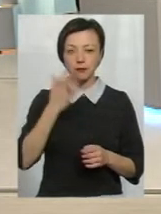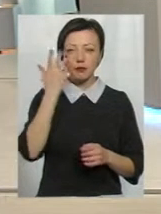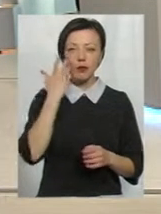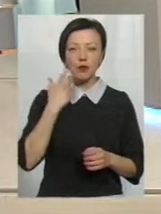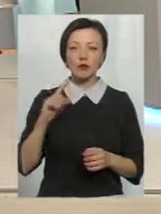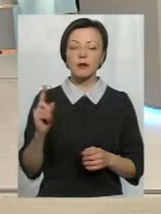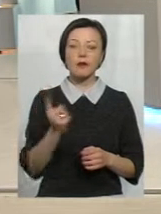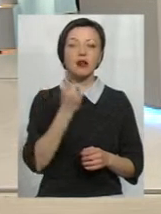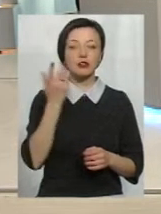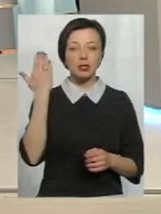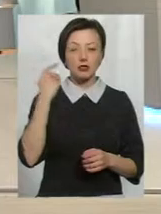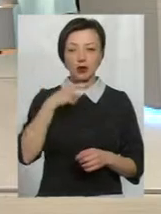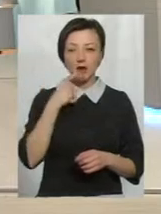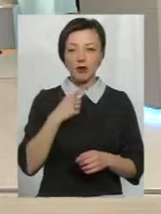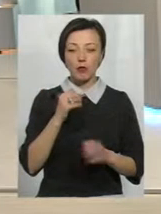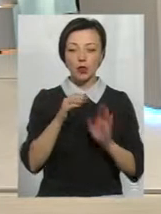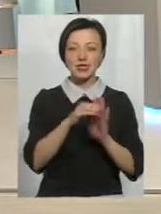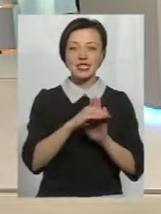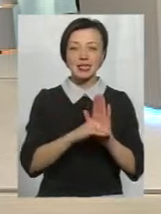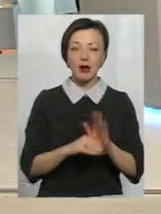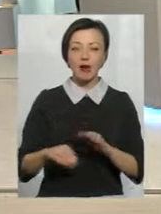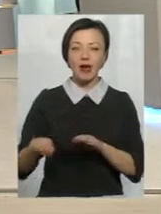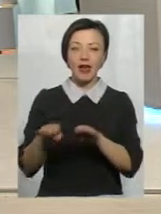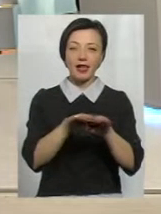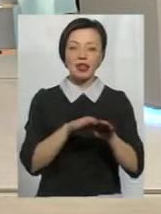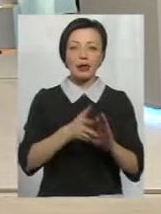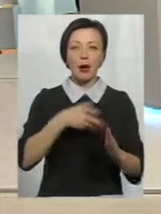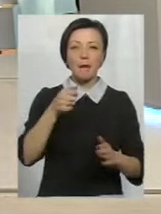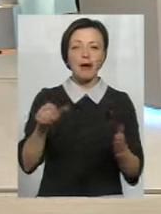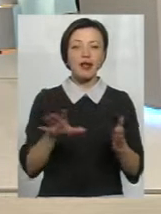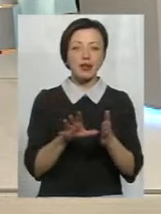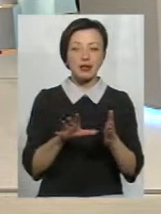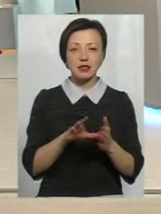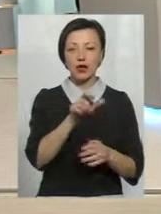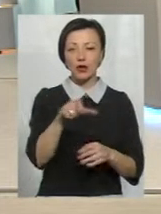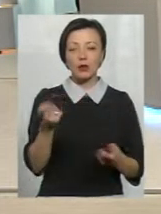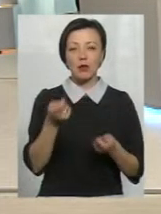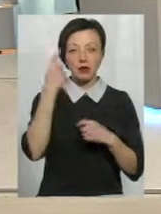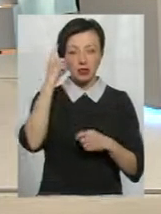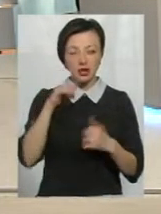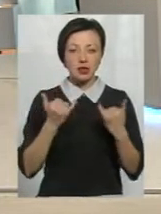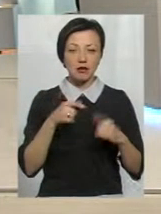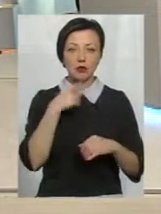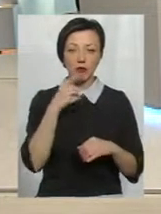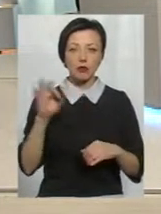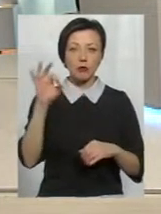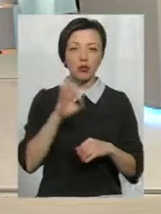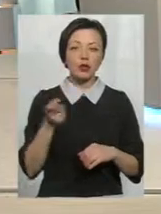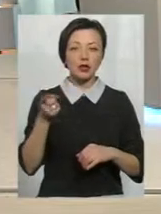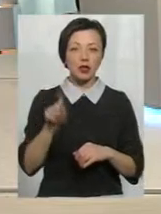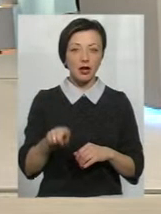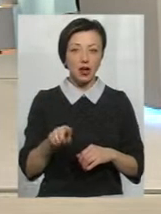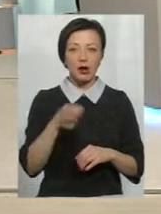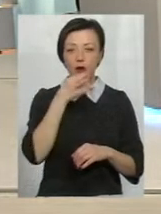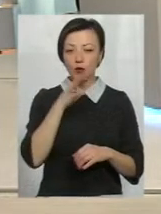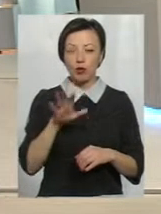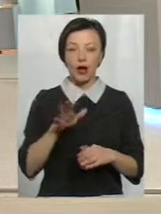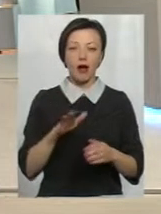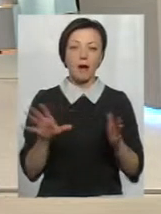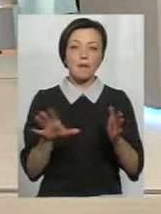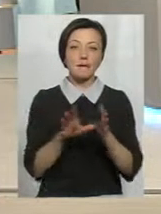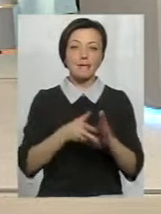систему єдиних петицій, ми говорили про те, що люди її, про неї мало знають, так? І зараз ми говоримо про те, що будь-яка петиція